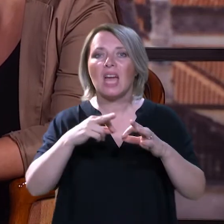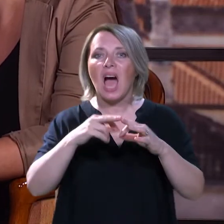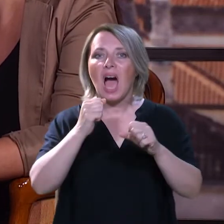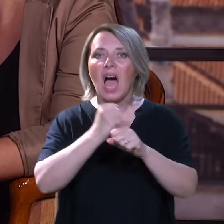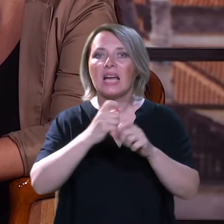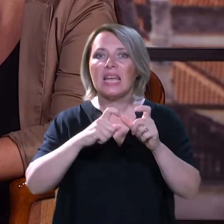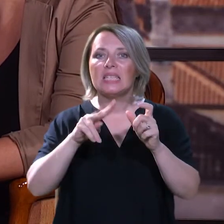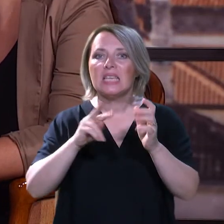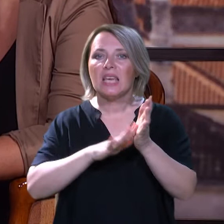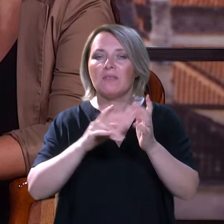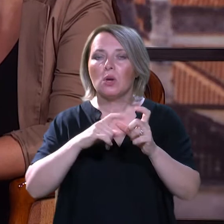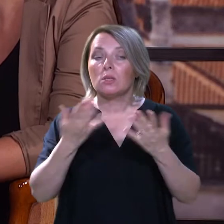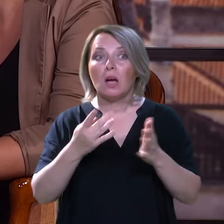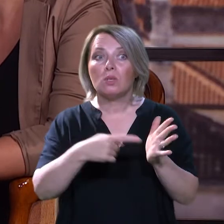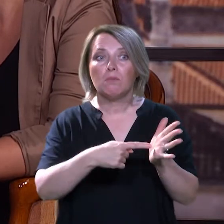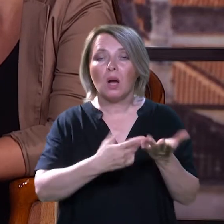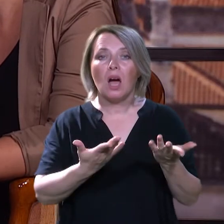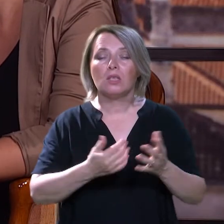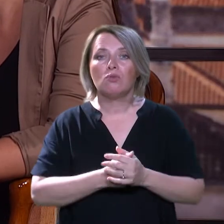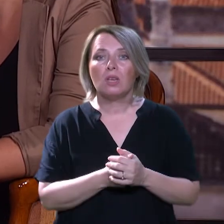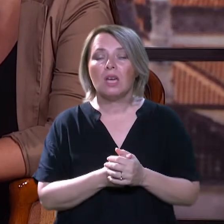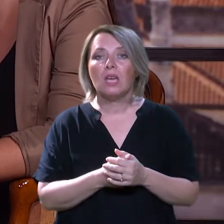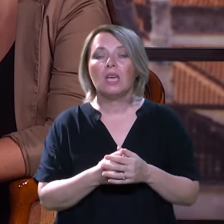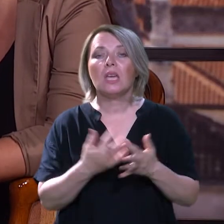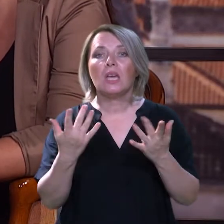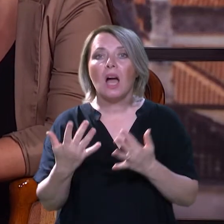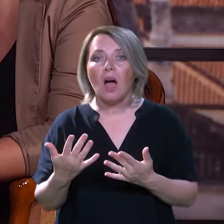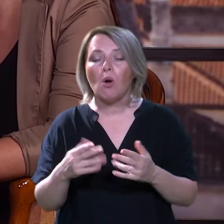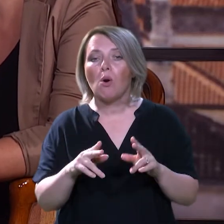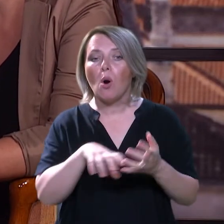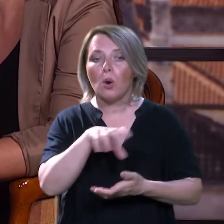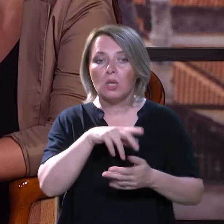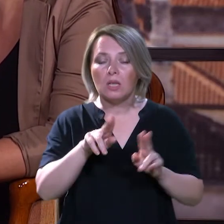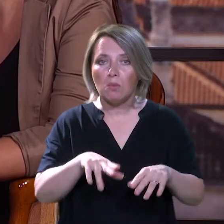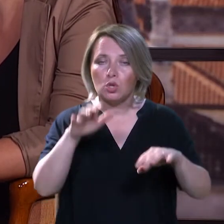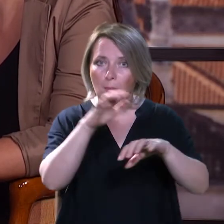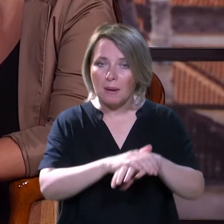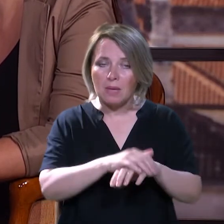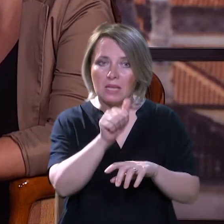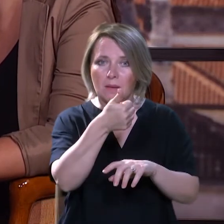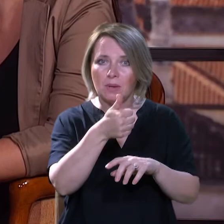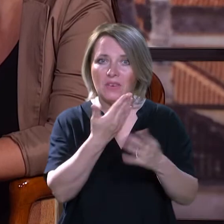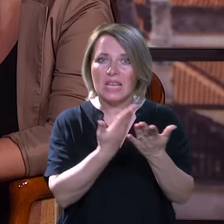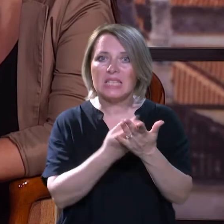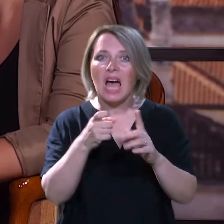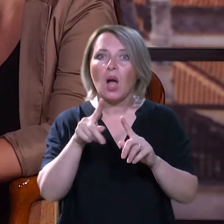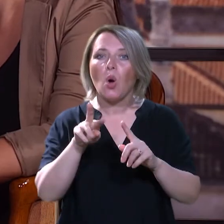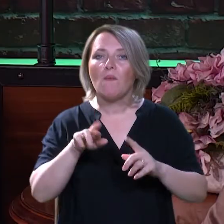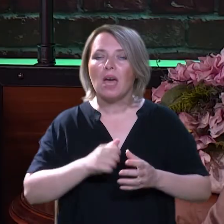agresivnost, kako se ona manifestira i kako možda jedan roditelj može primijetiti neke prve